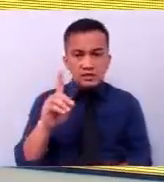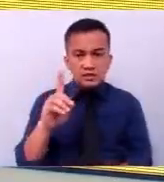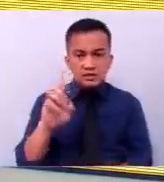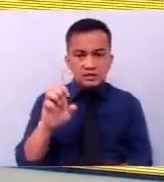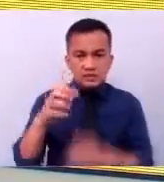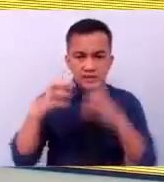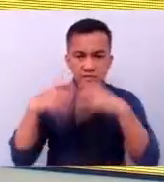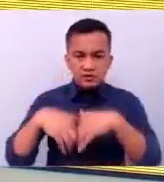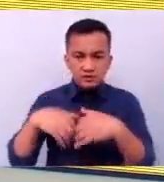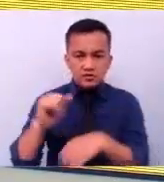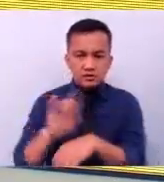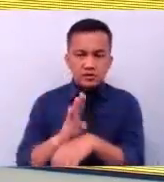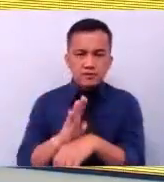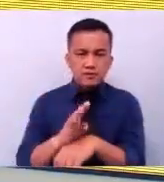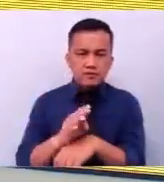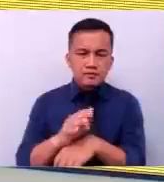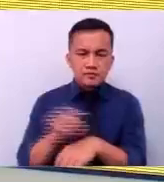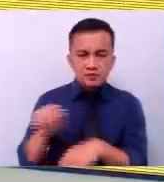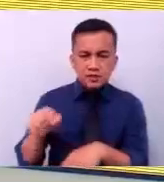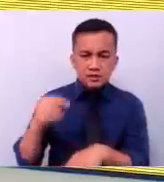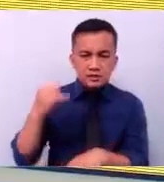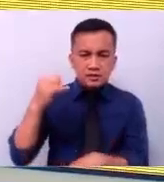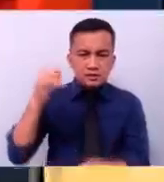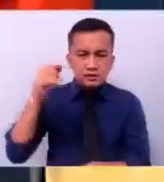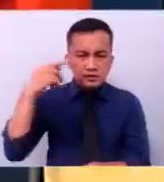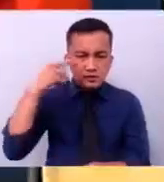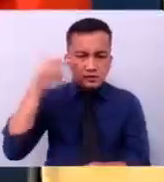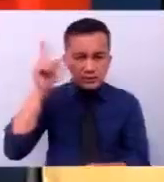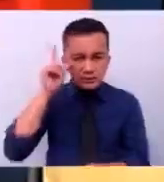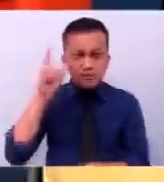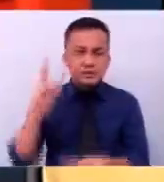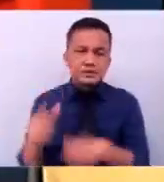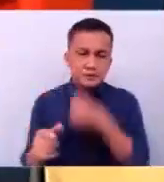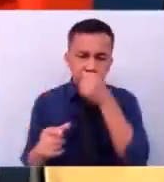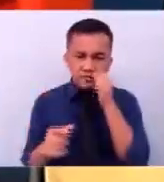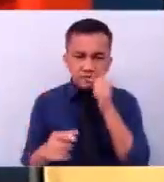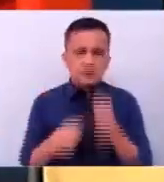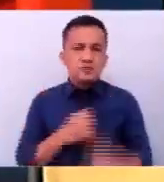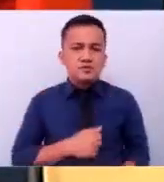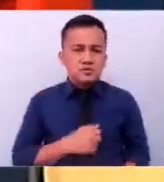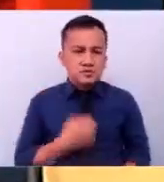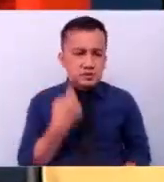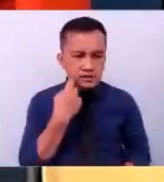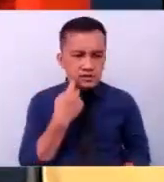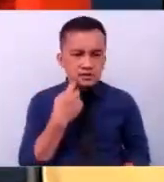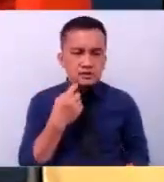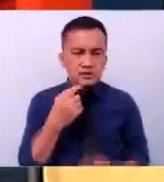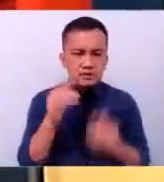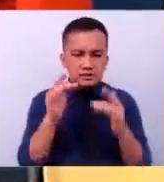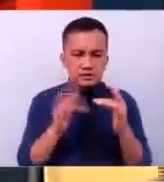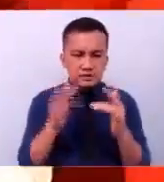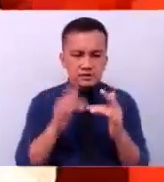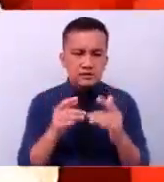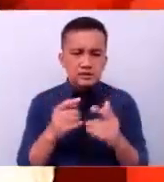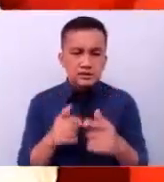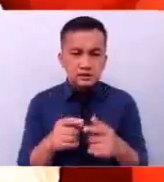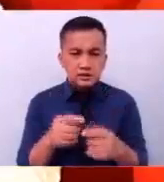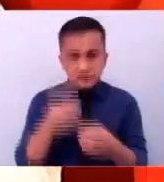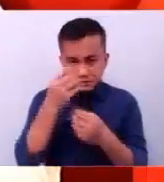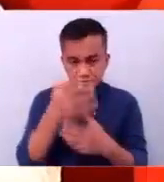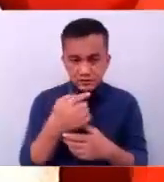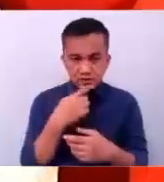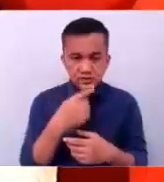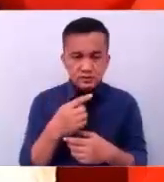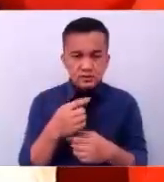sa Lacson-Soto tandem? Yes, Gretchen, pasensya na kanina, medyo mahina ang signal natin, pero gaya nga ng nauna kong sinabi, ibinigyan ngayon